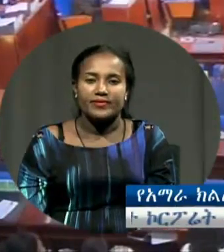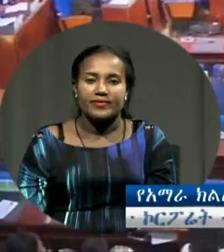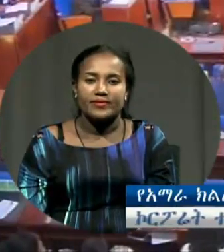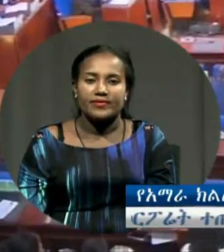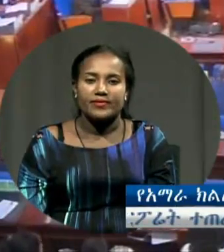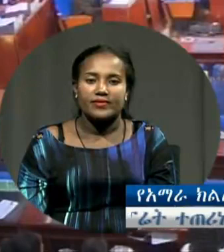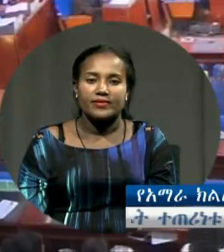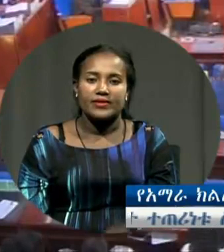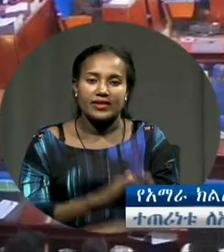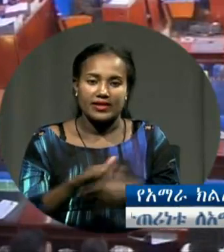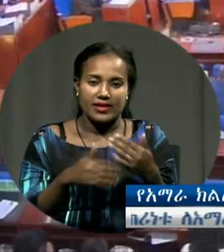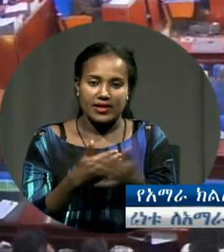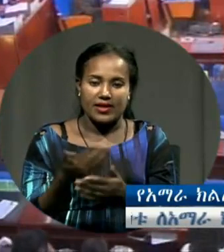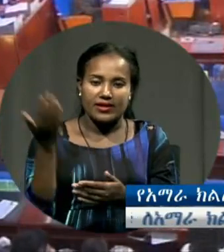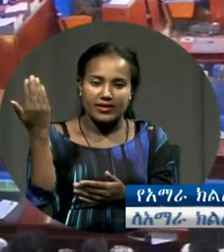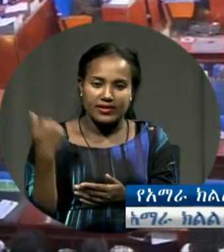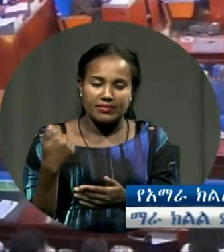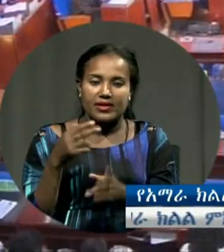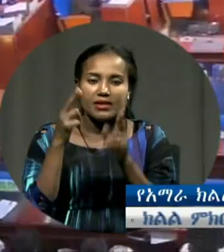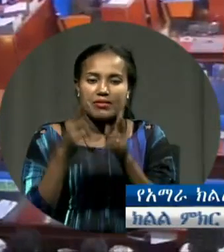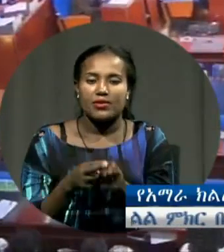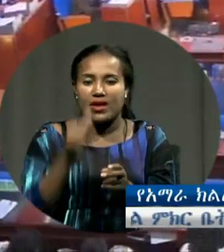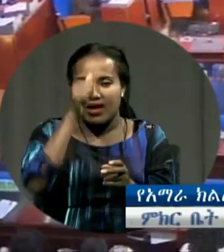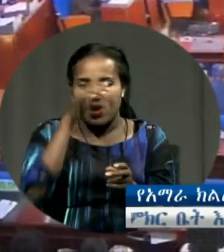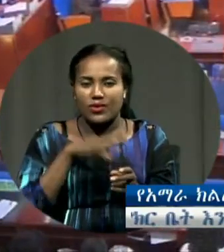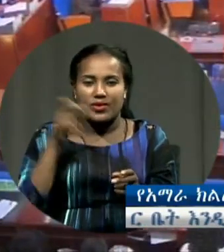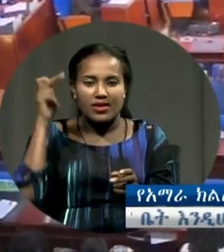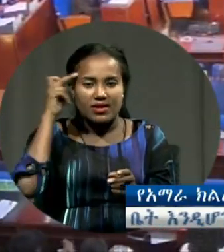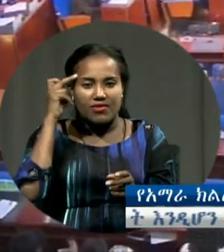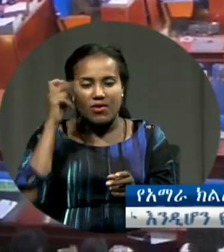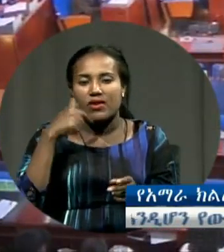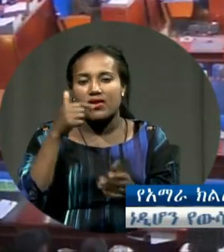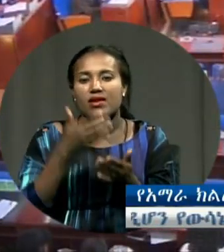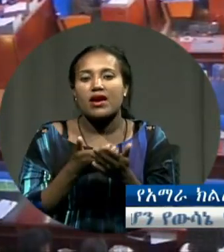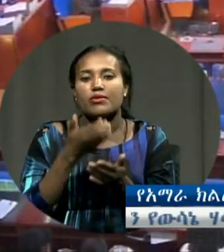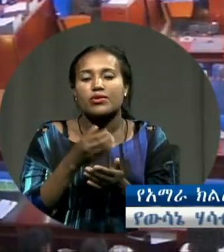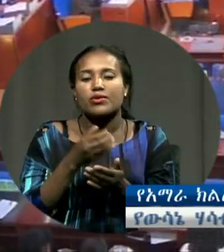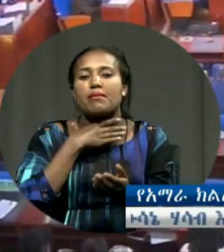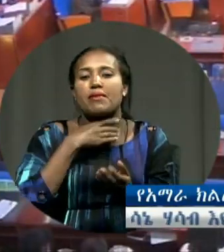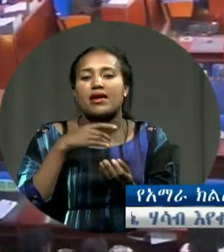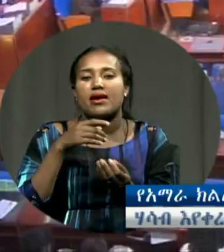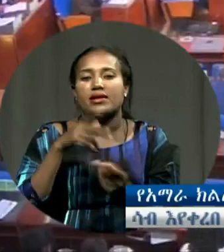በአጠቃላይ ቅድም የተከበሩ አቶ ግደፋ እንደተናገሩት ይህ ሀብት የአማራ ህዝቦች ሀብት ነው።